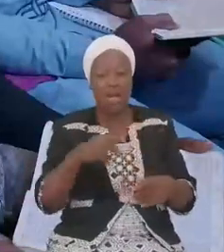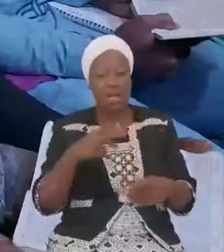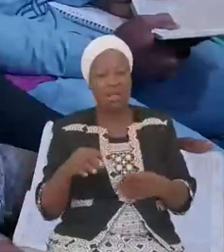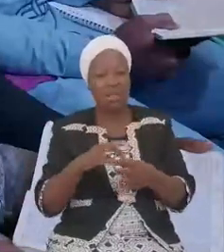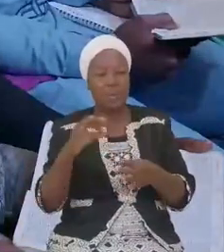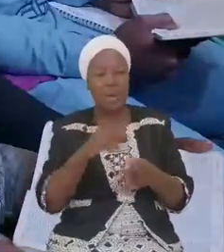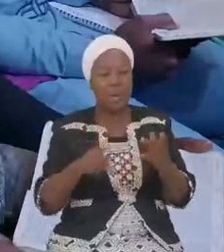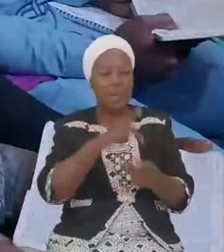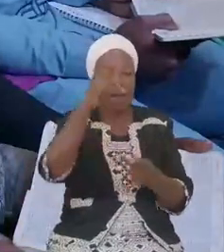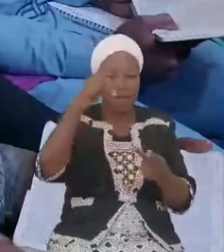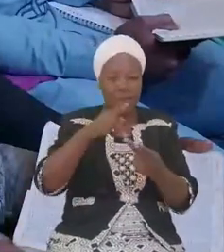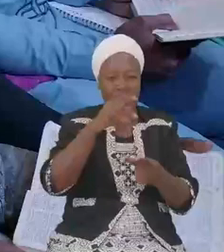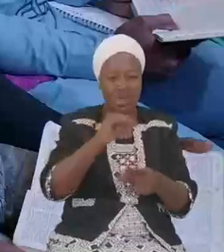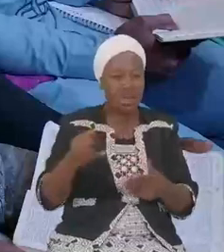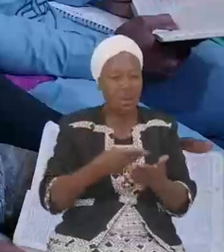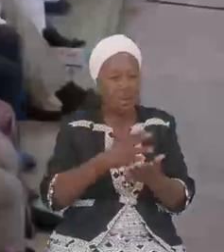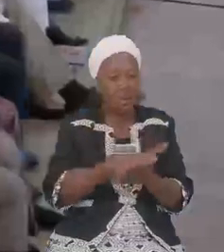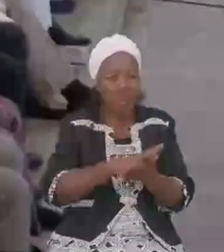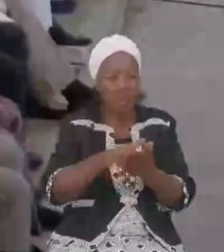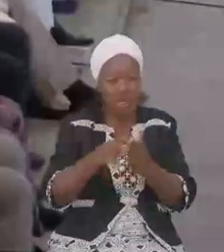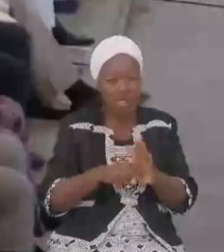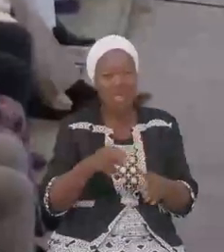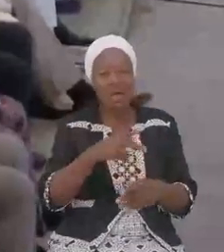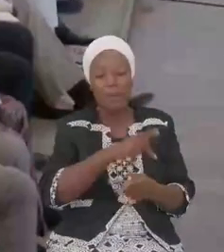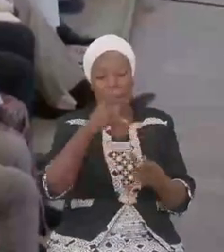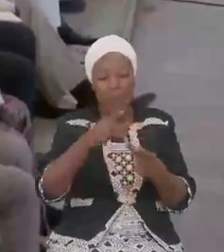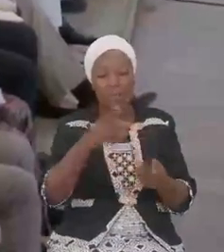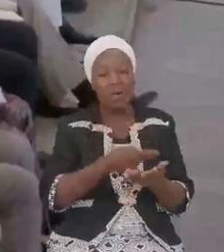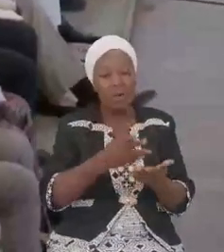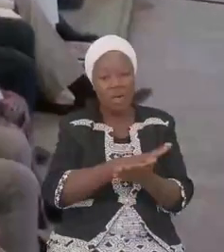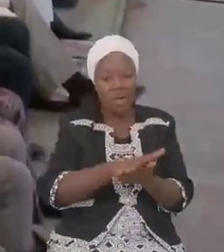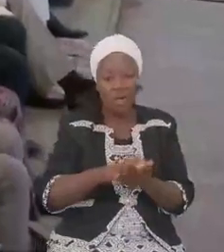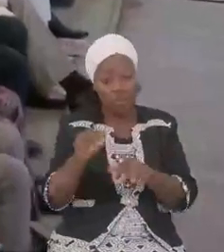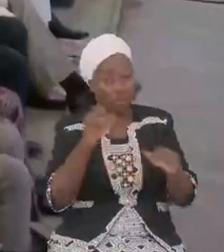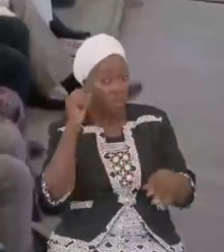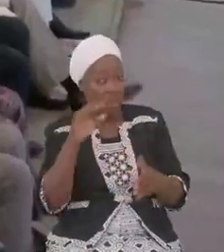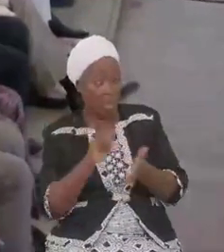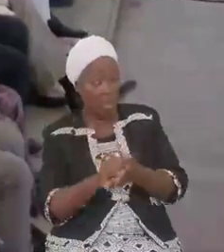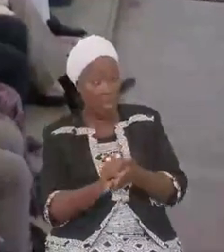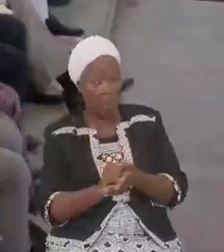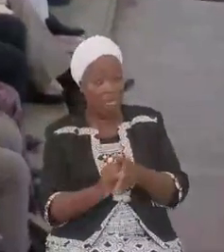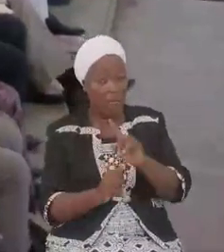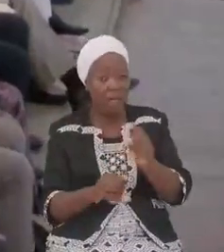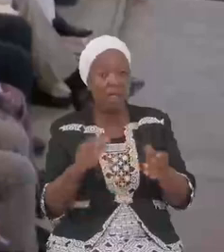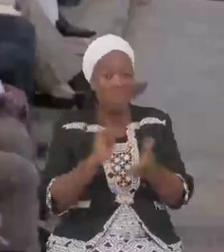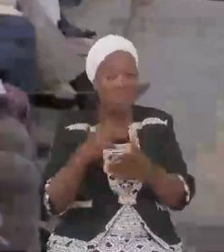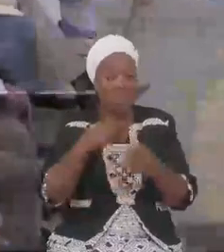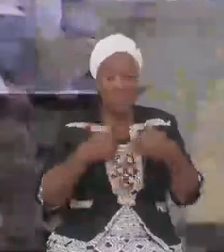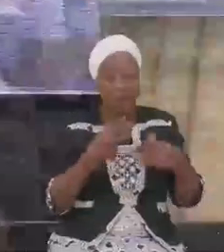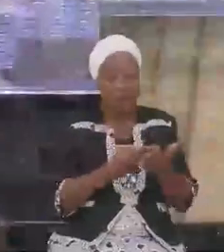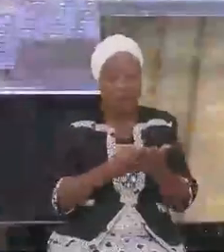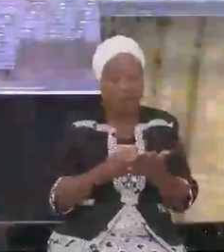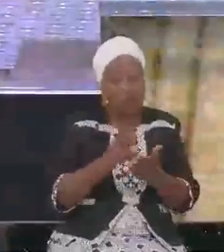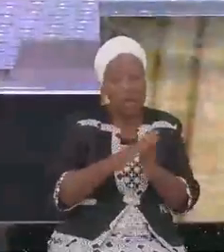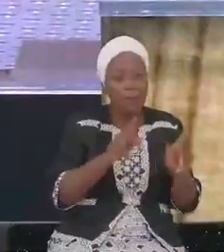en achevant notre sanctification. En achevant notre sanctification, c'est-à-dire que nous avons la sainteté, mais